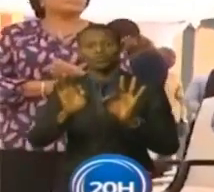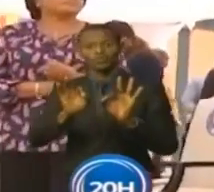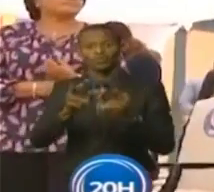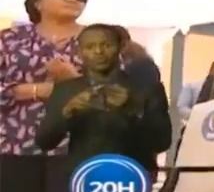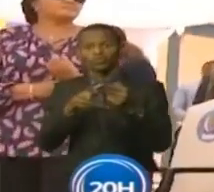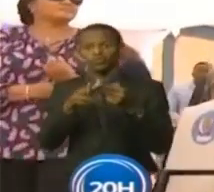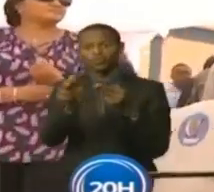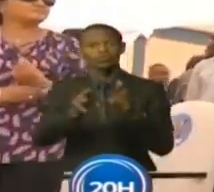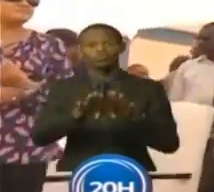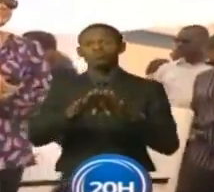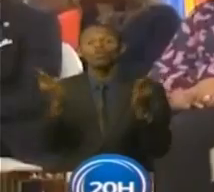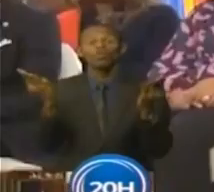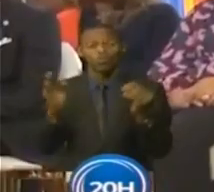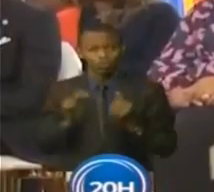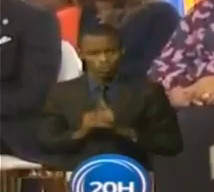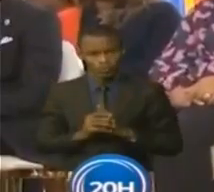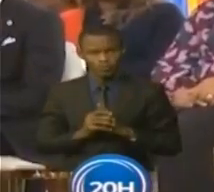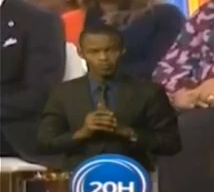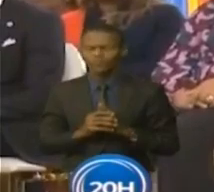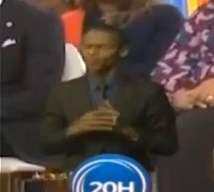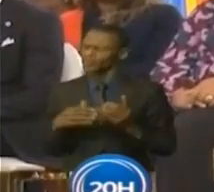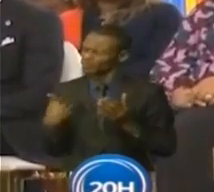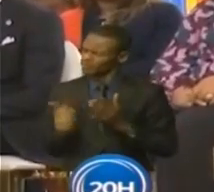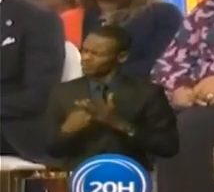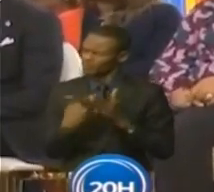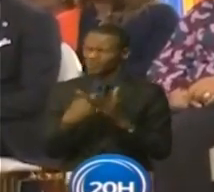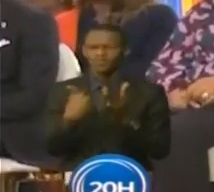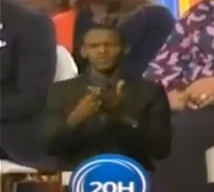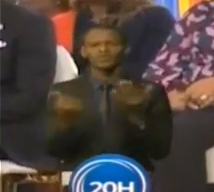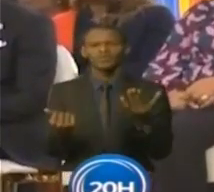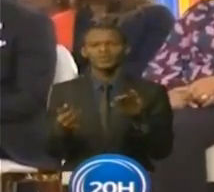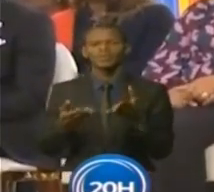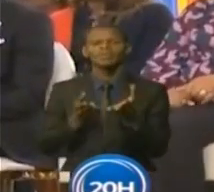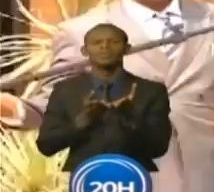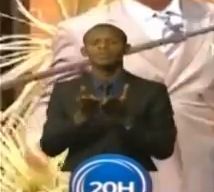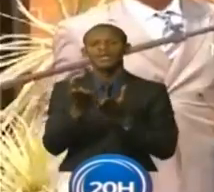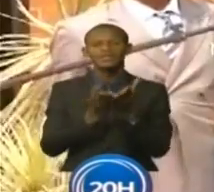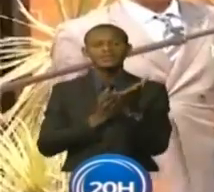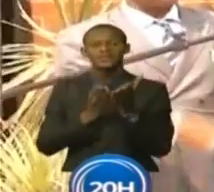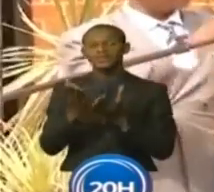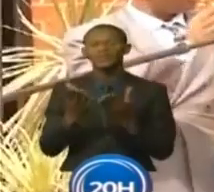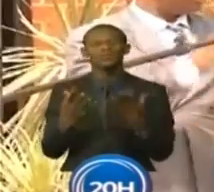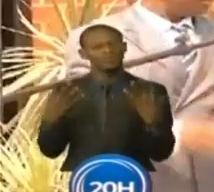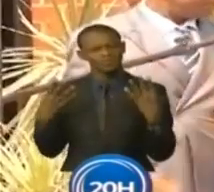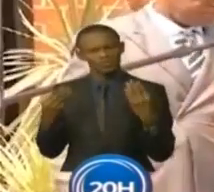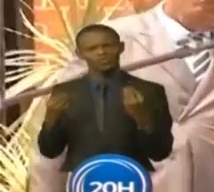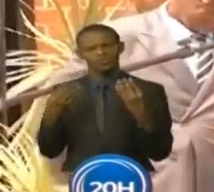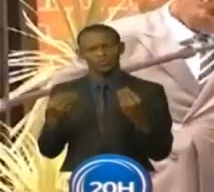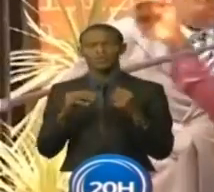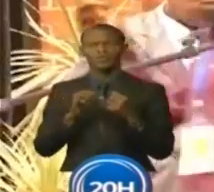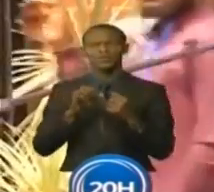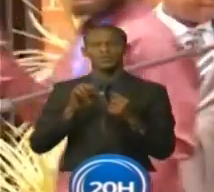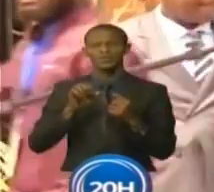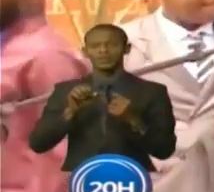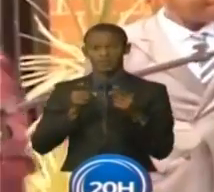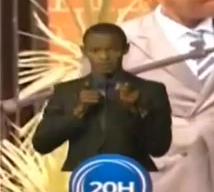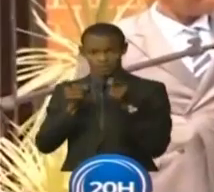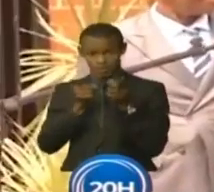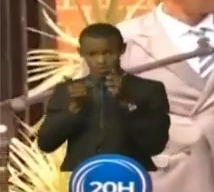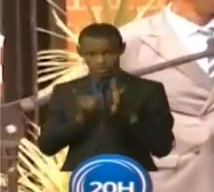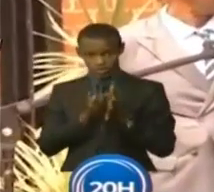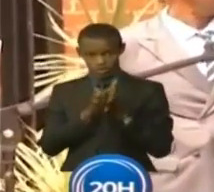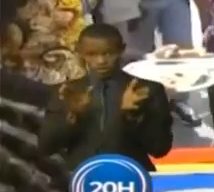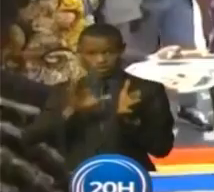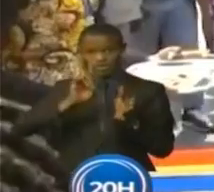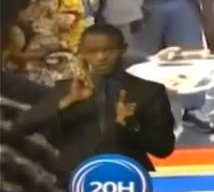douaniers et une accélération de la vitesse des rotations des véhicules, a fait savoir le directeur général de la DGDA. L'honneur est donc